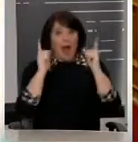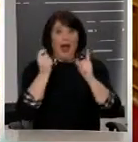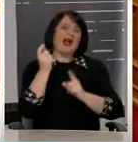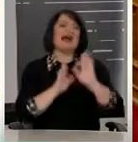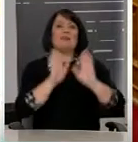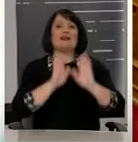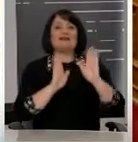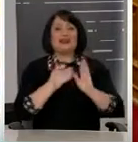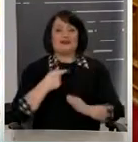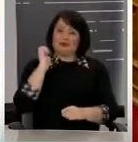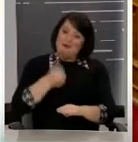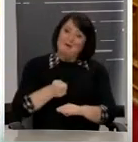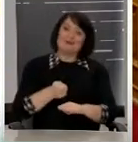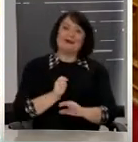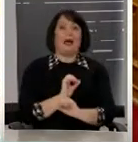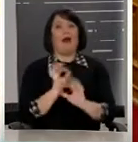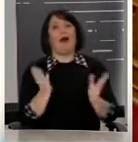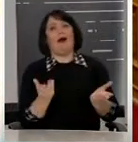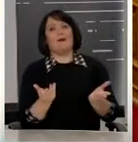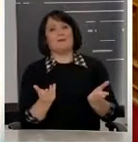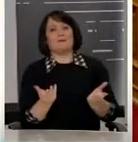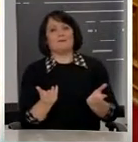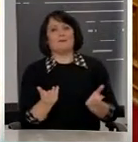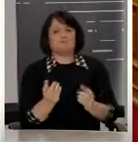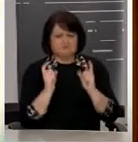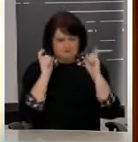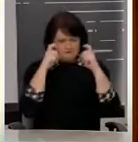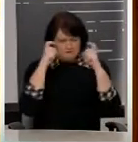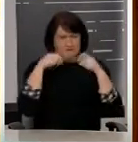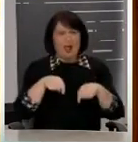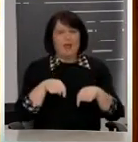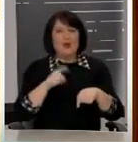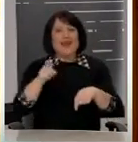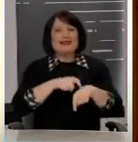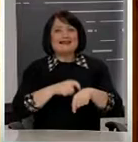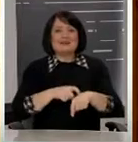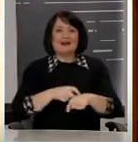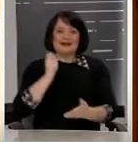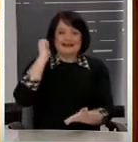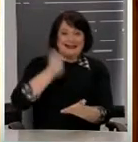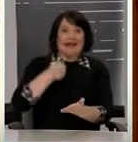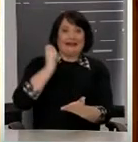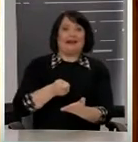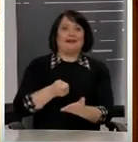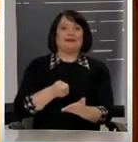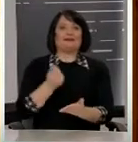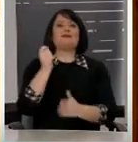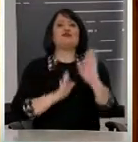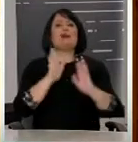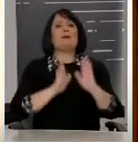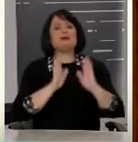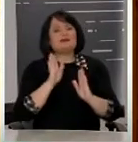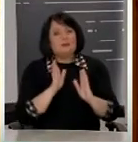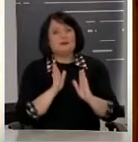τελικά πιο ευτυχή. Συνήθως σας βλέπουμε πολύ βλοσιρό στη Βουλή από εκείνη τη στιγμή που χτυπήσατε το σφυράκι στη Wall